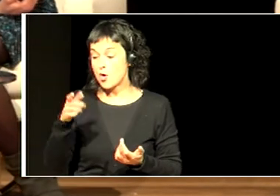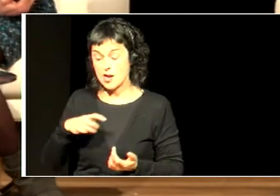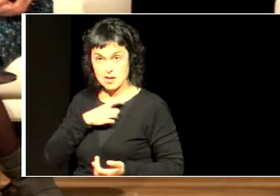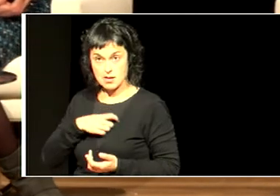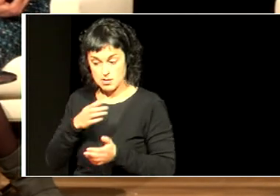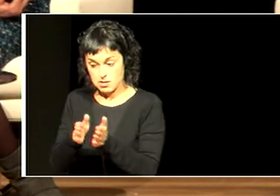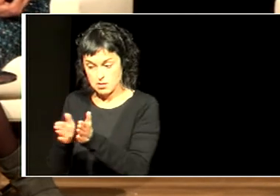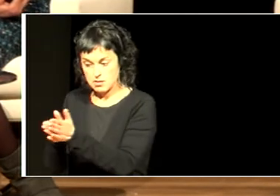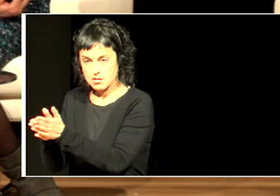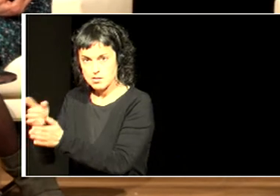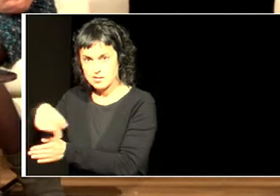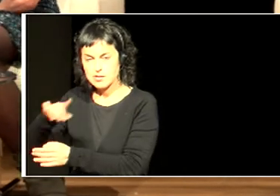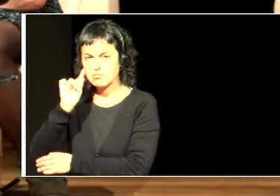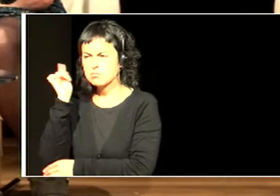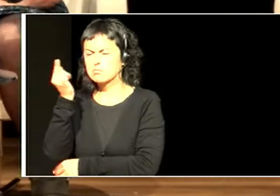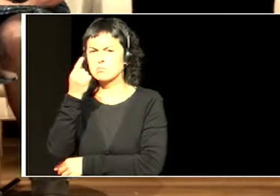dira ba